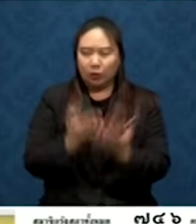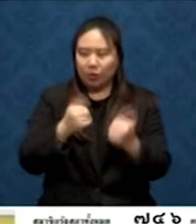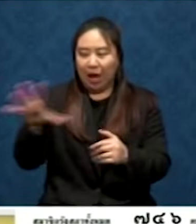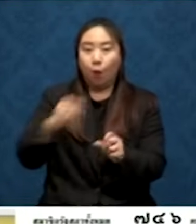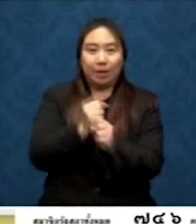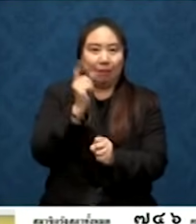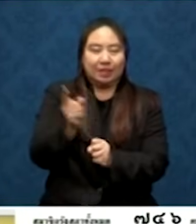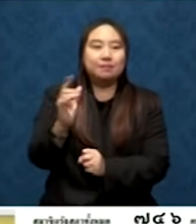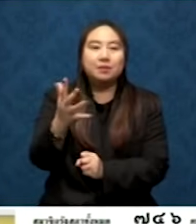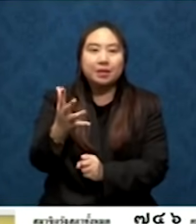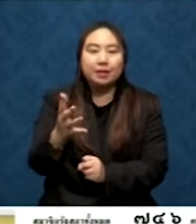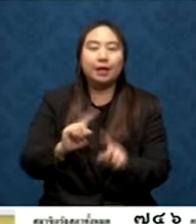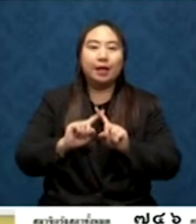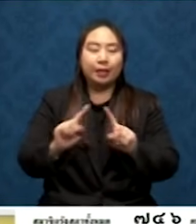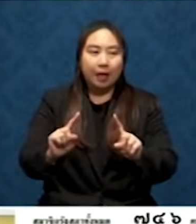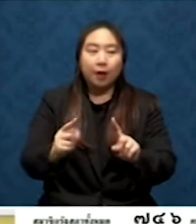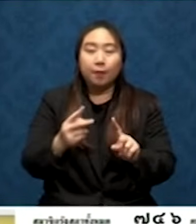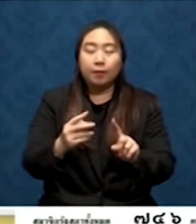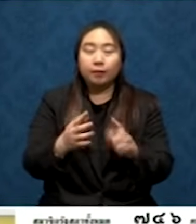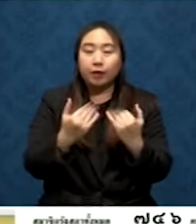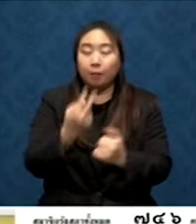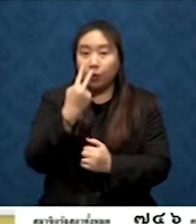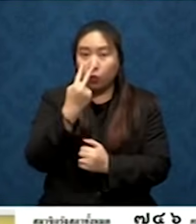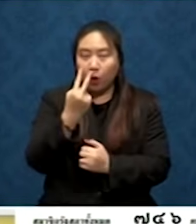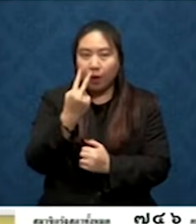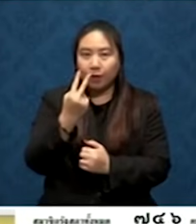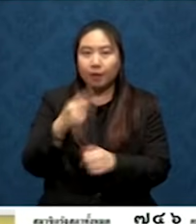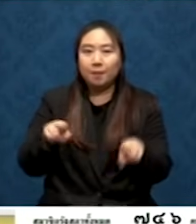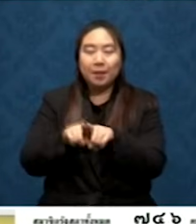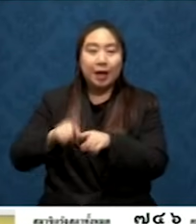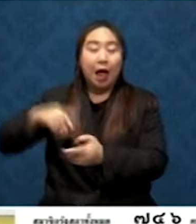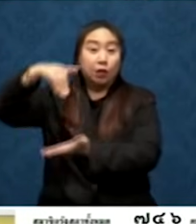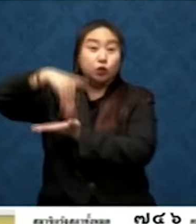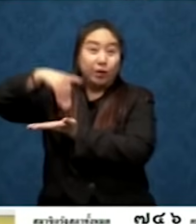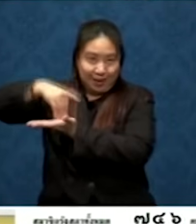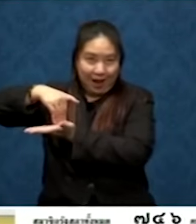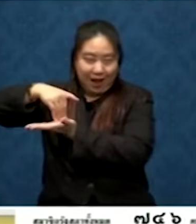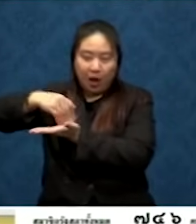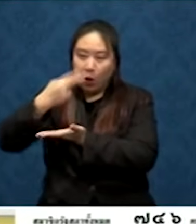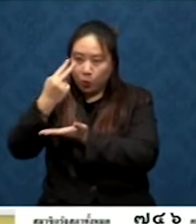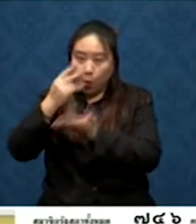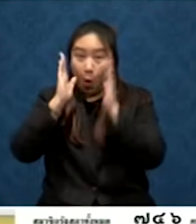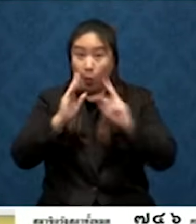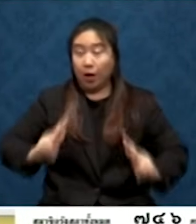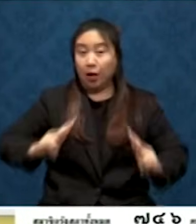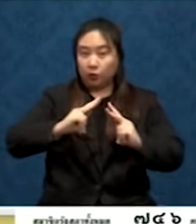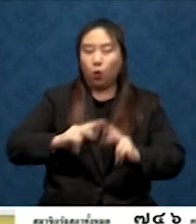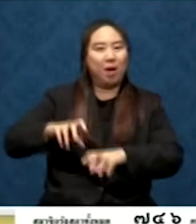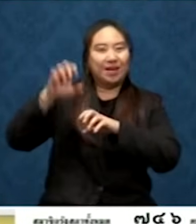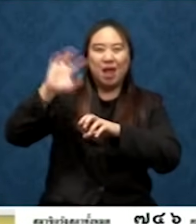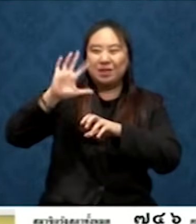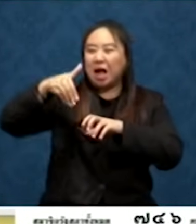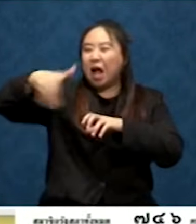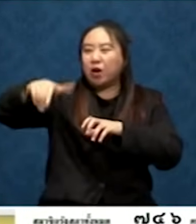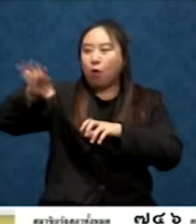ก็เป็นเพียงการปูทางครับไปสู่การเพิ่มทางเลือกที่ศูนย์กลางนั้นสามารถแต่งตั้งคนนอกกระทรวงมหาดไทยและนอกระบบราชการ